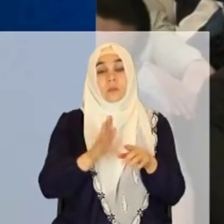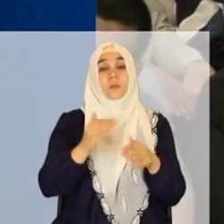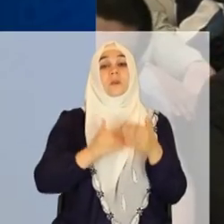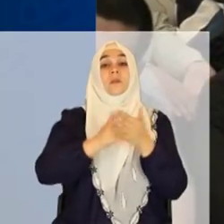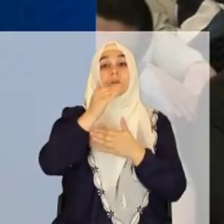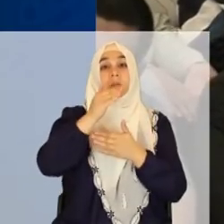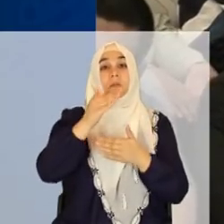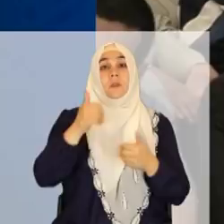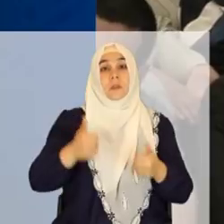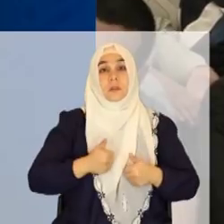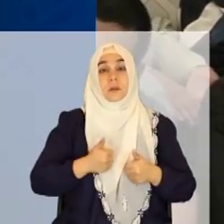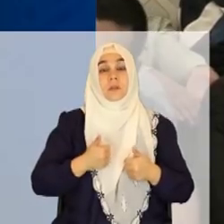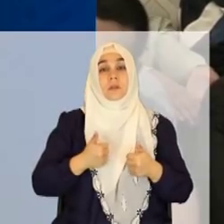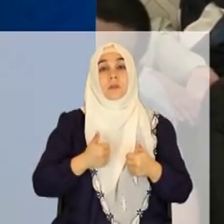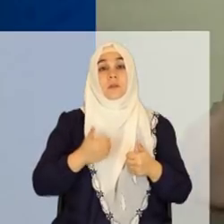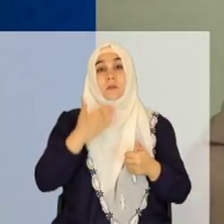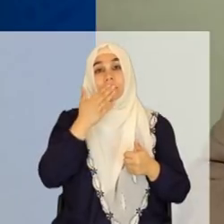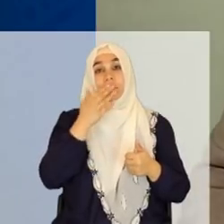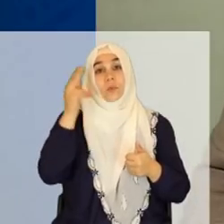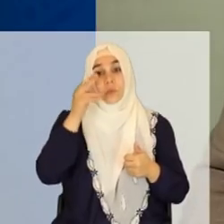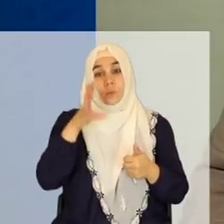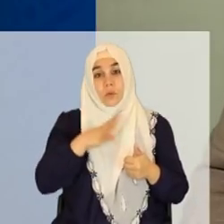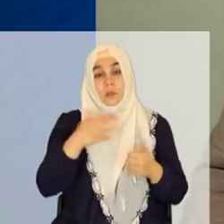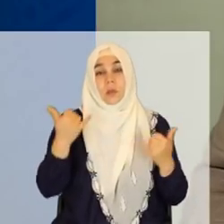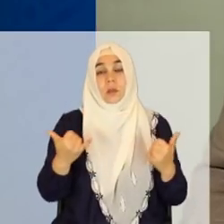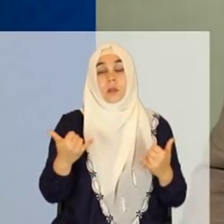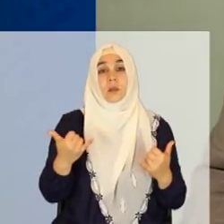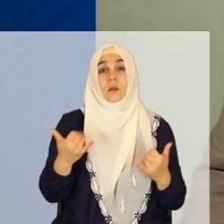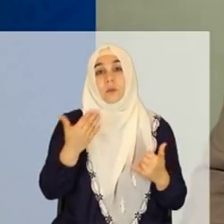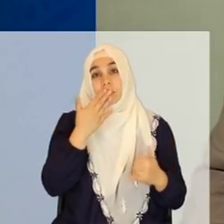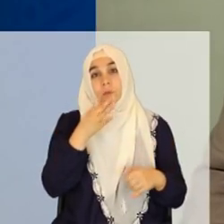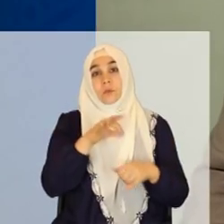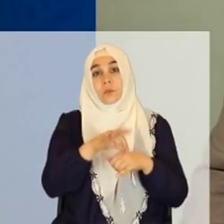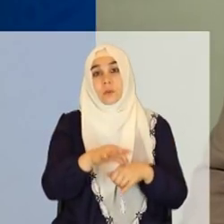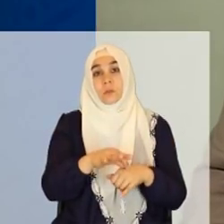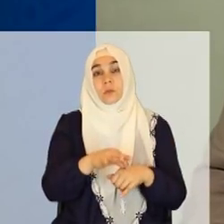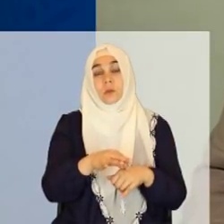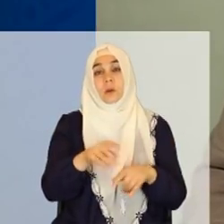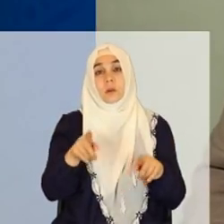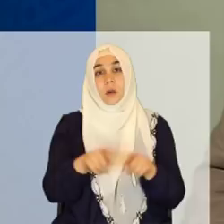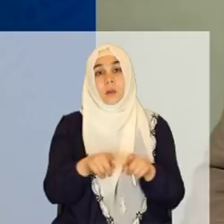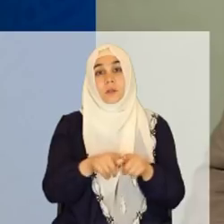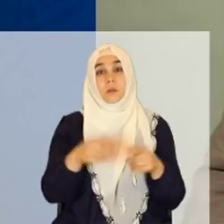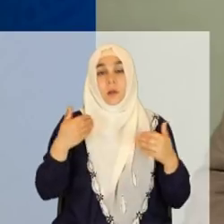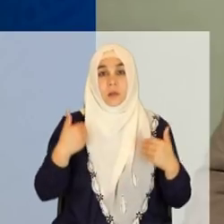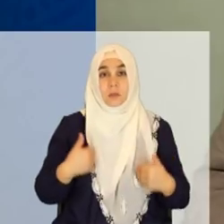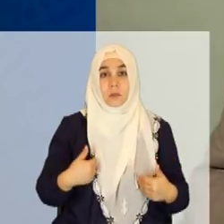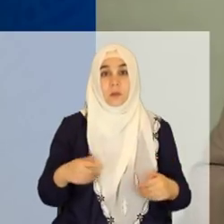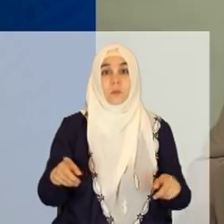ko'tarilishimiz kerak. Iftorga yetishni o'rganganman, endi ro'za tutdim. Ana shu haligi